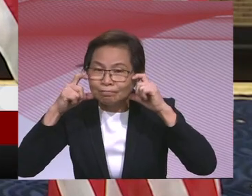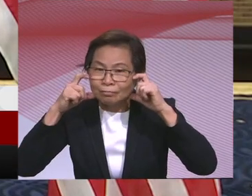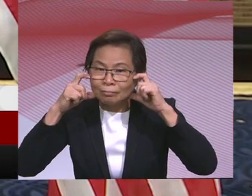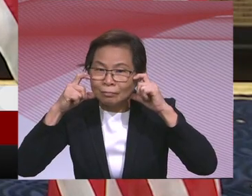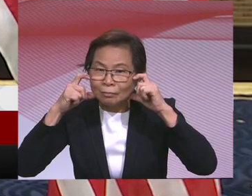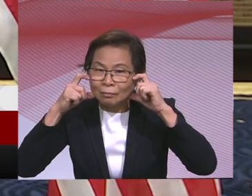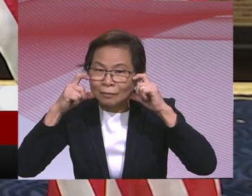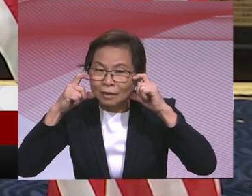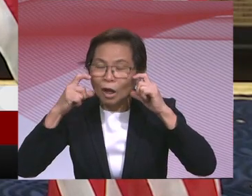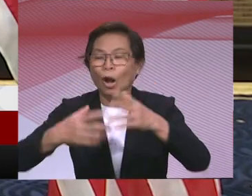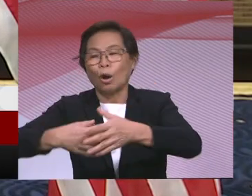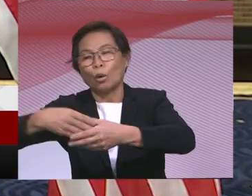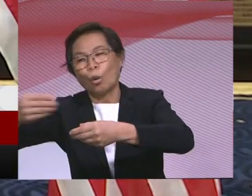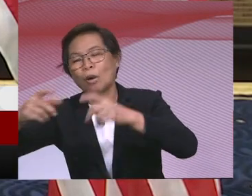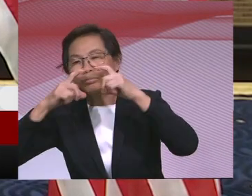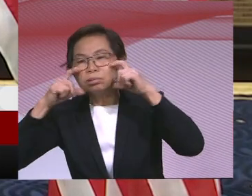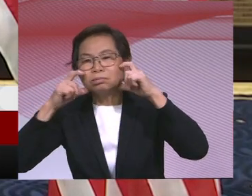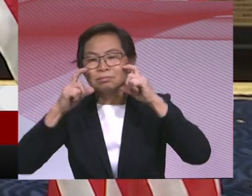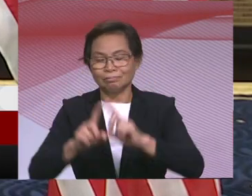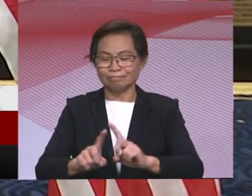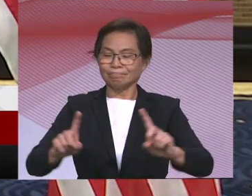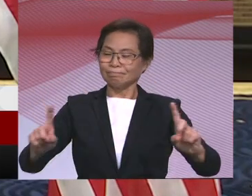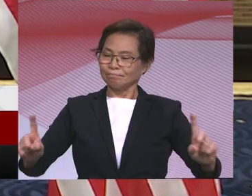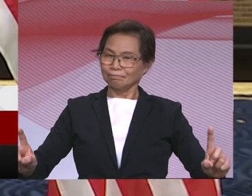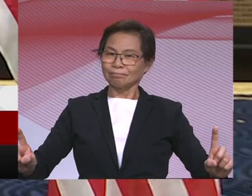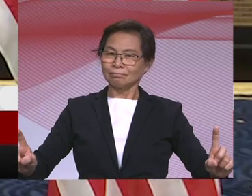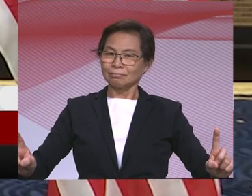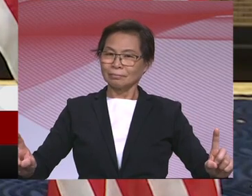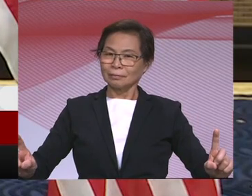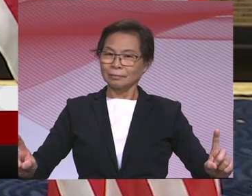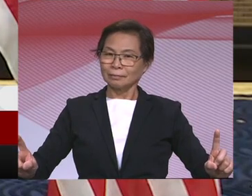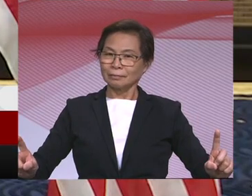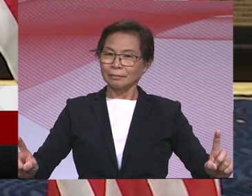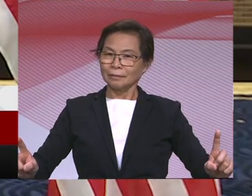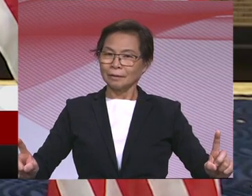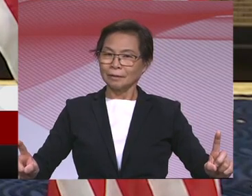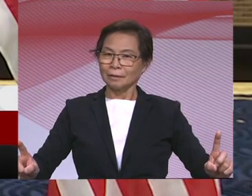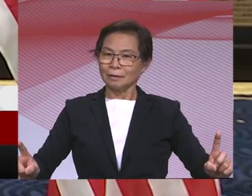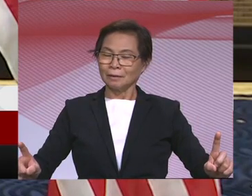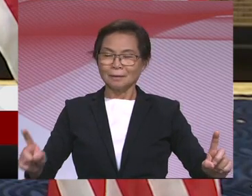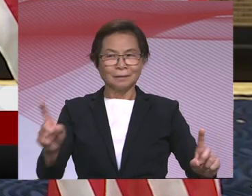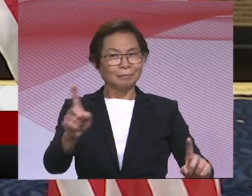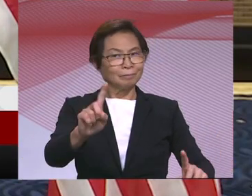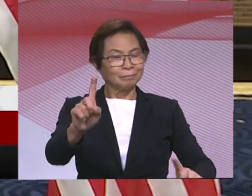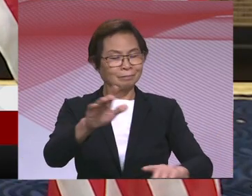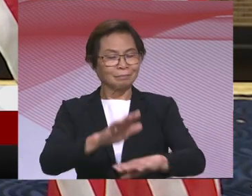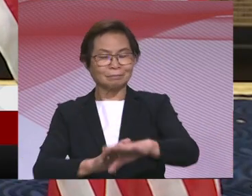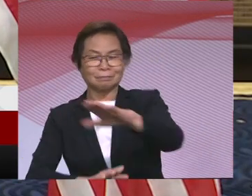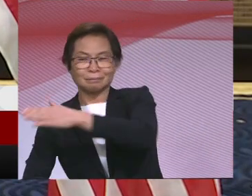ketika berada di tempat awam jaga jarak fisikal dan elakkan daripada bersentuhan